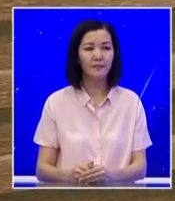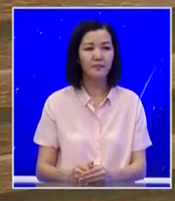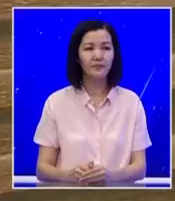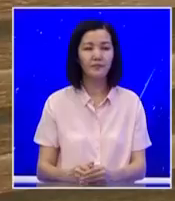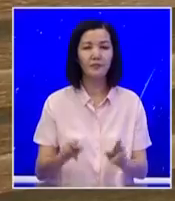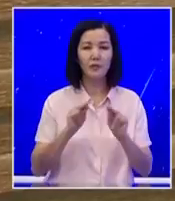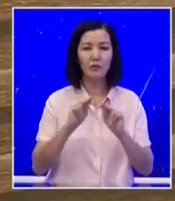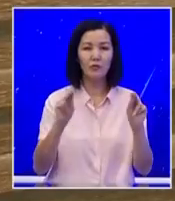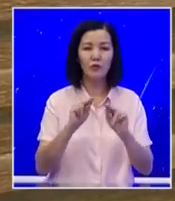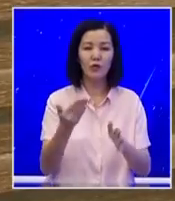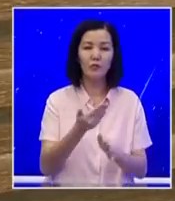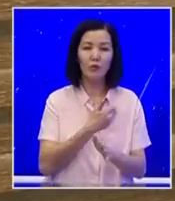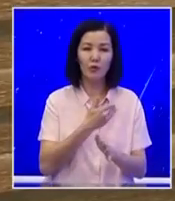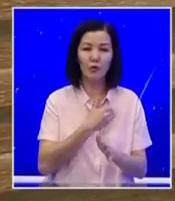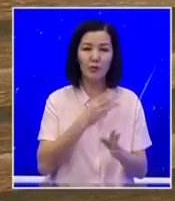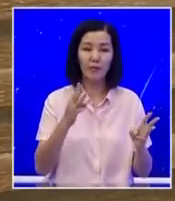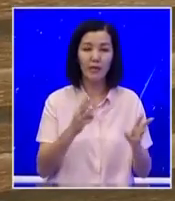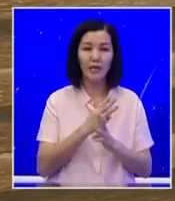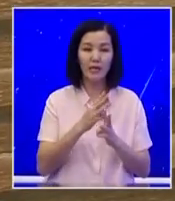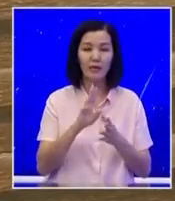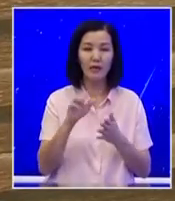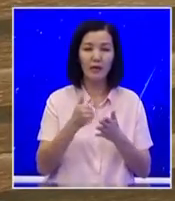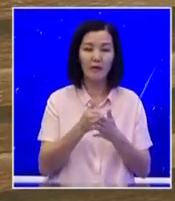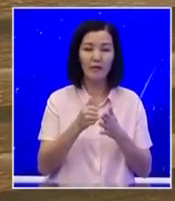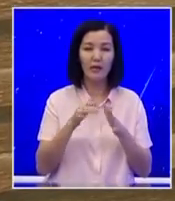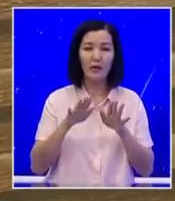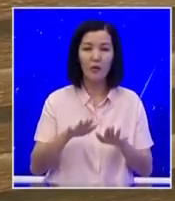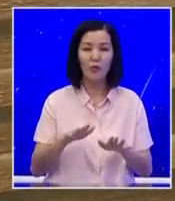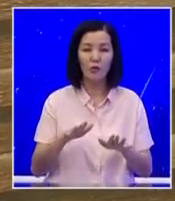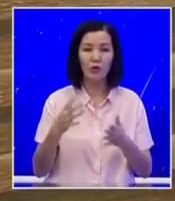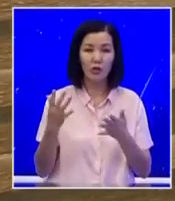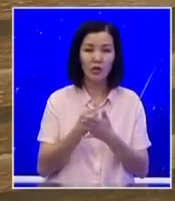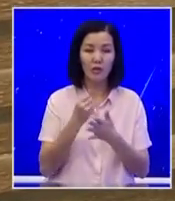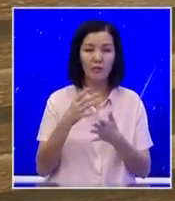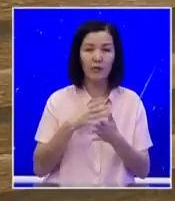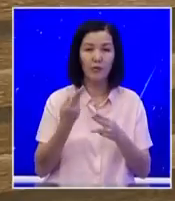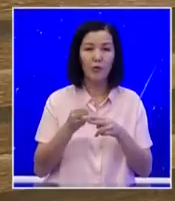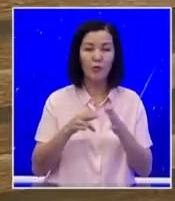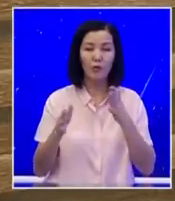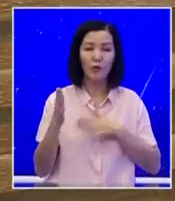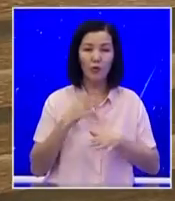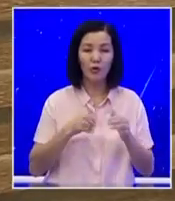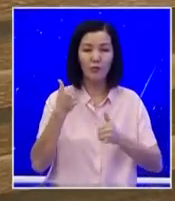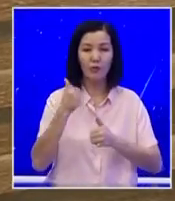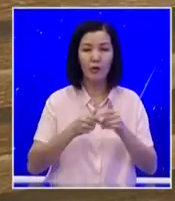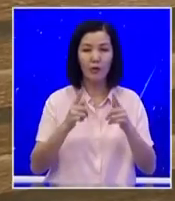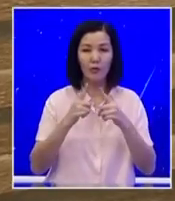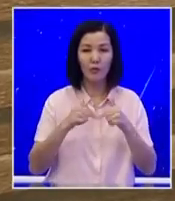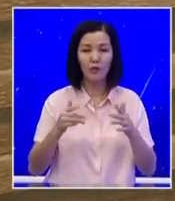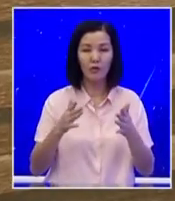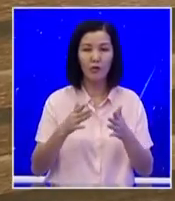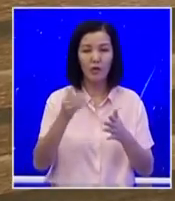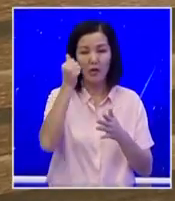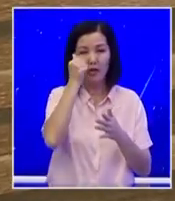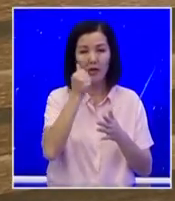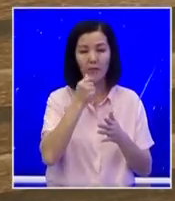Ұстаз болғым келеді атты байқауға қатысып, бас жүлдені жеңіп алдым. Өте қуаныштымын. Осы байқауды ұйымдастырған ұйымдастырушыларға өте